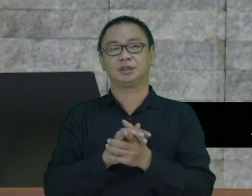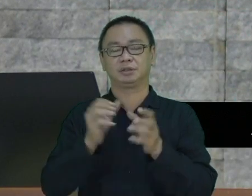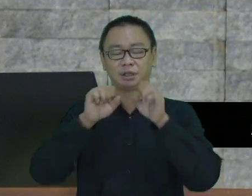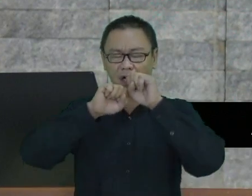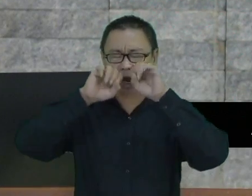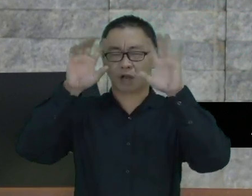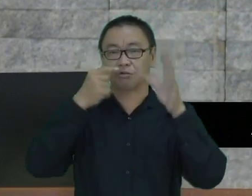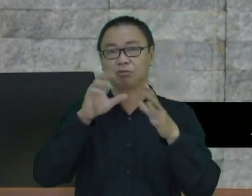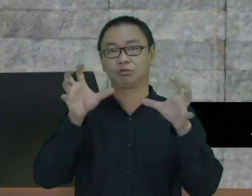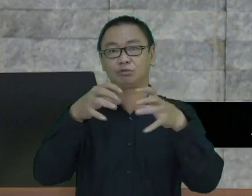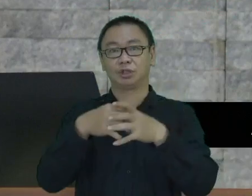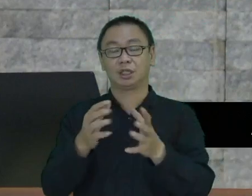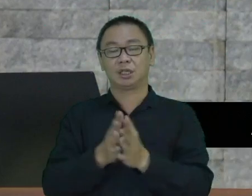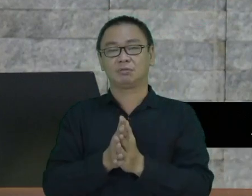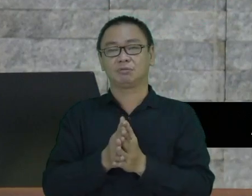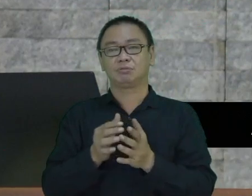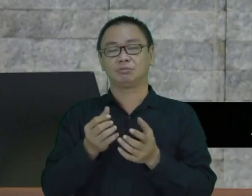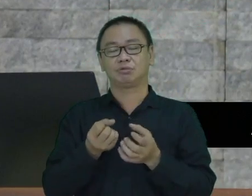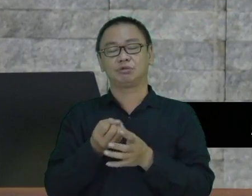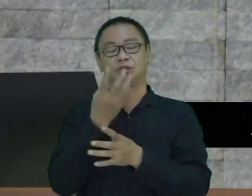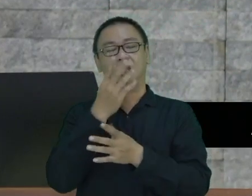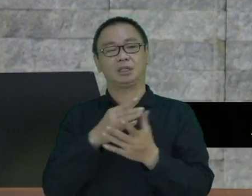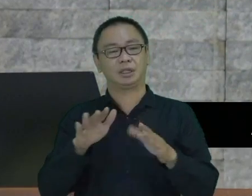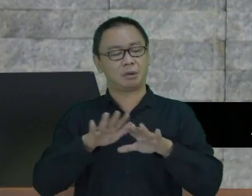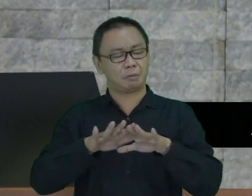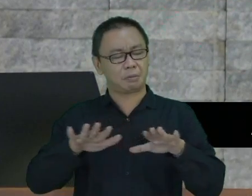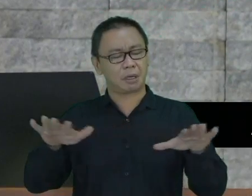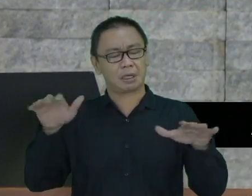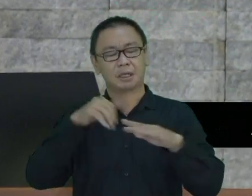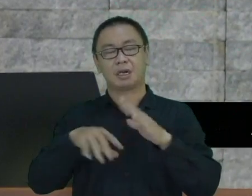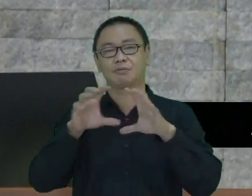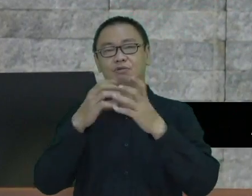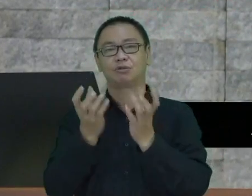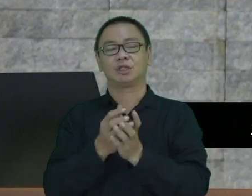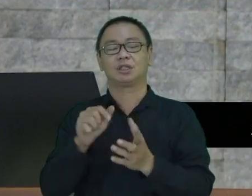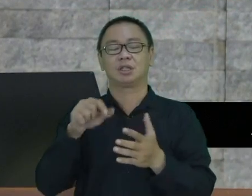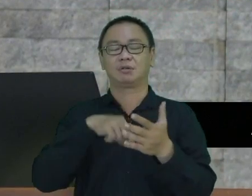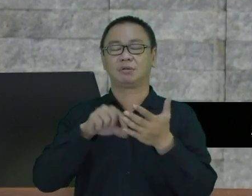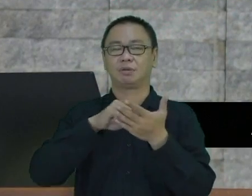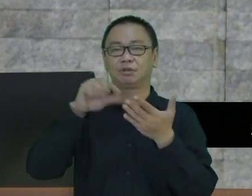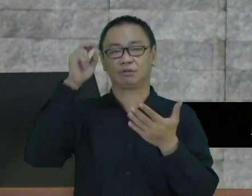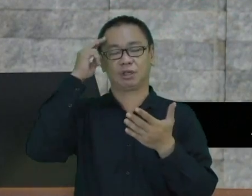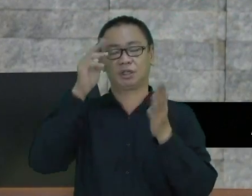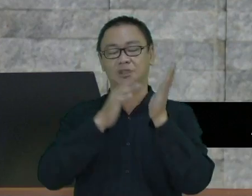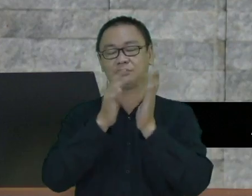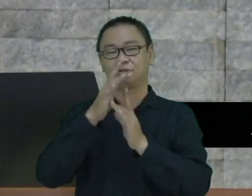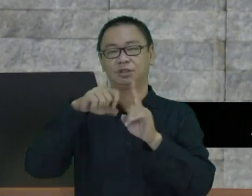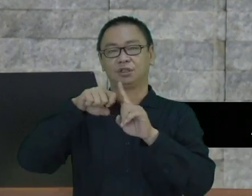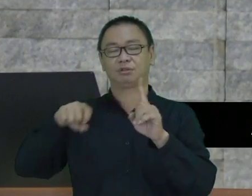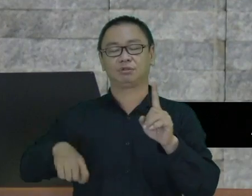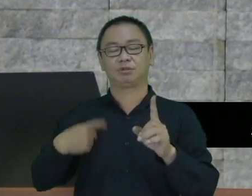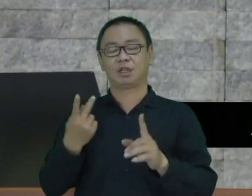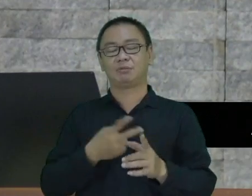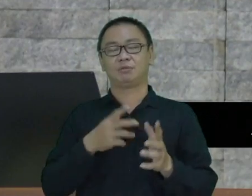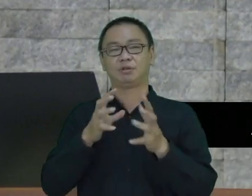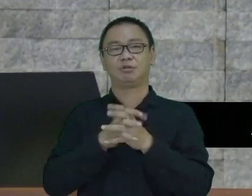bagi dunia dan mewujudkan damai surgawi di dalam dunia ini. Dan di dalam nama Tuhan Yesus Kristus kami berdoa.